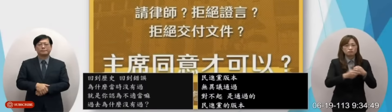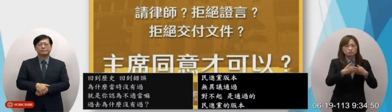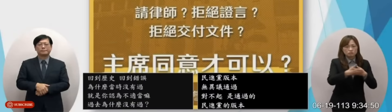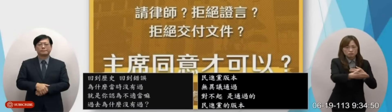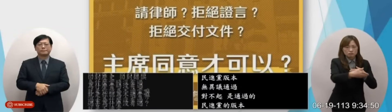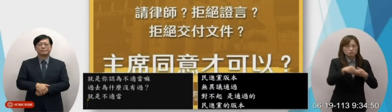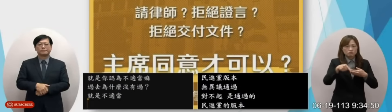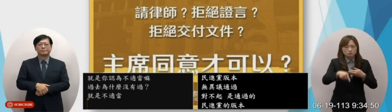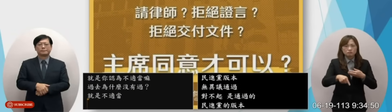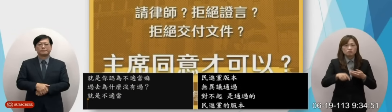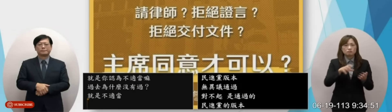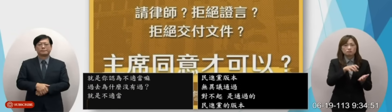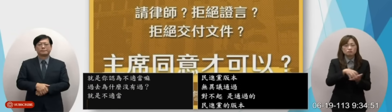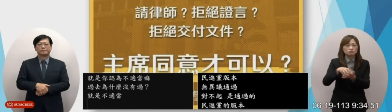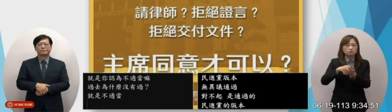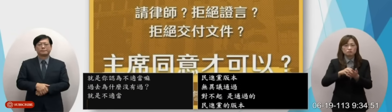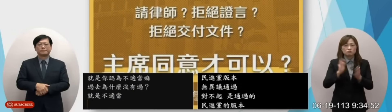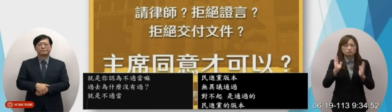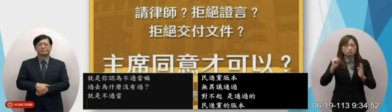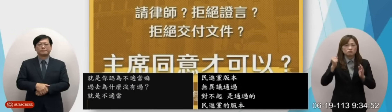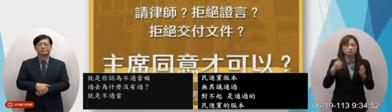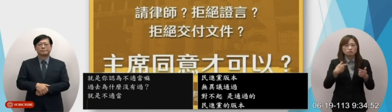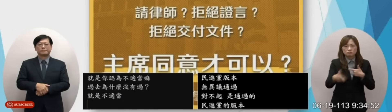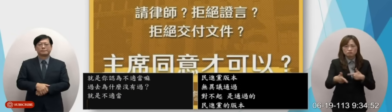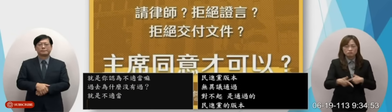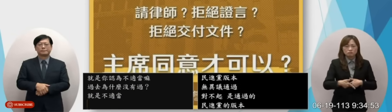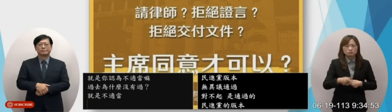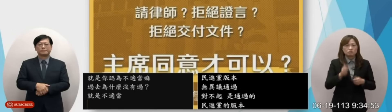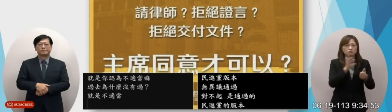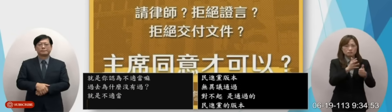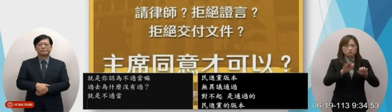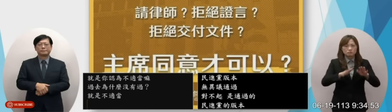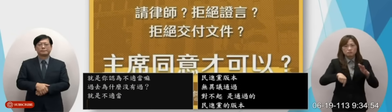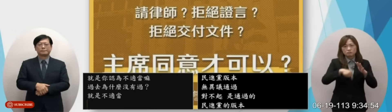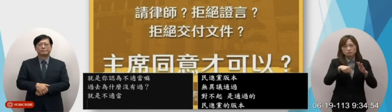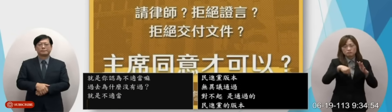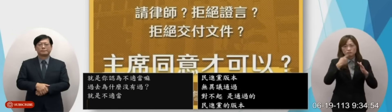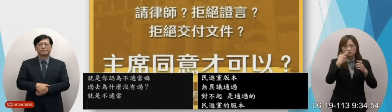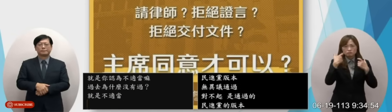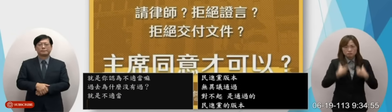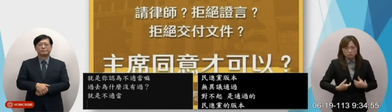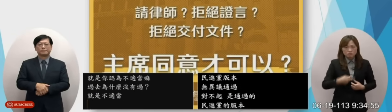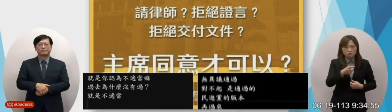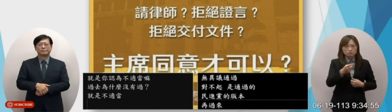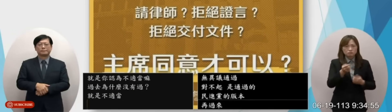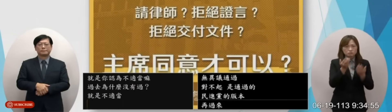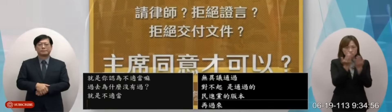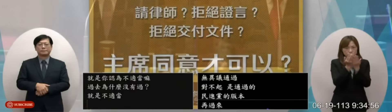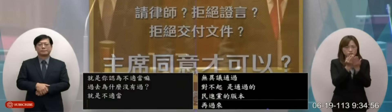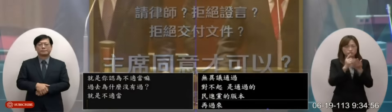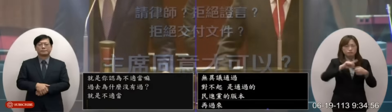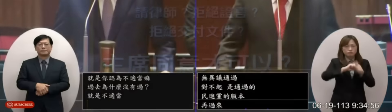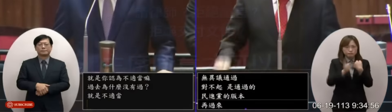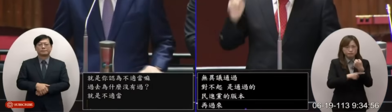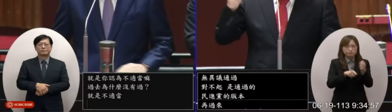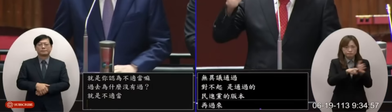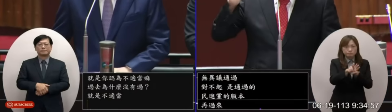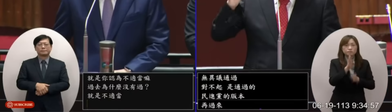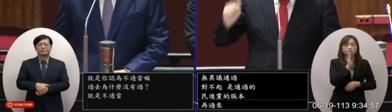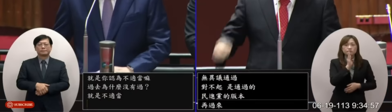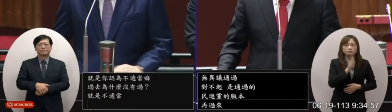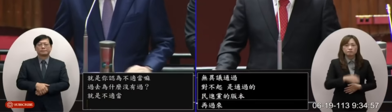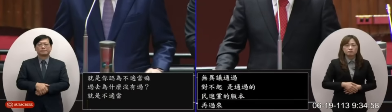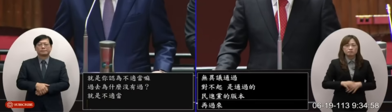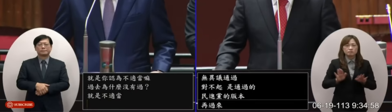请律师拒绝证言。请问一下，卓律师，你是学法律，我请问一下，刑事诉